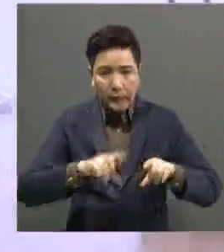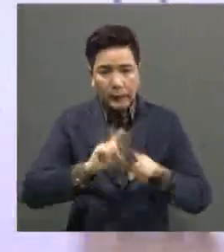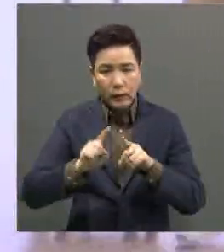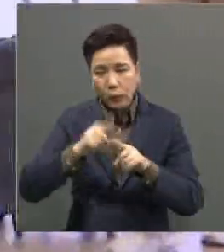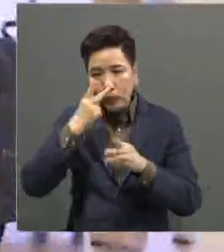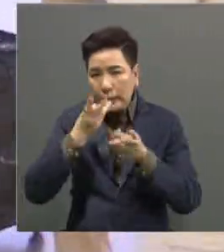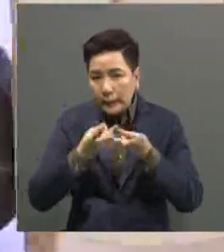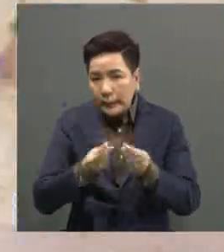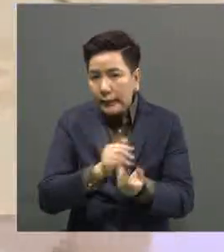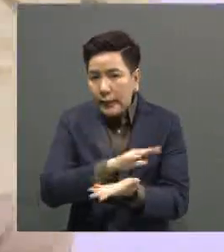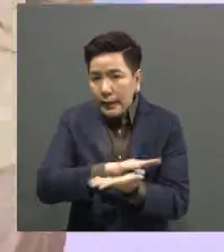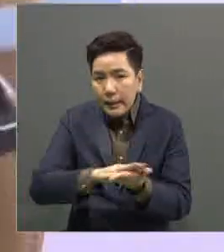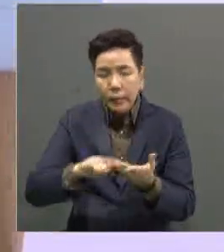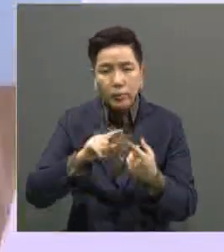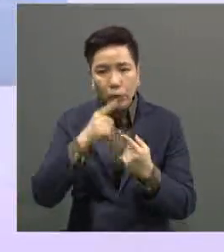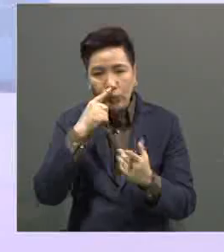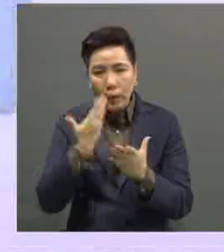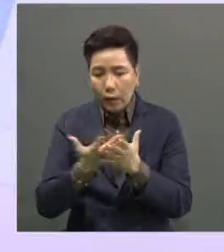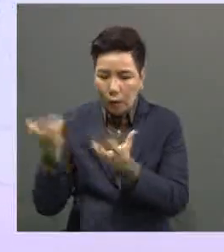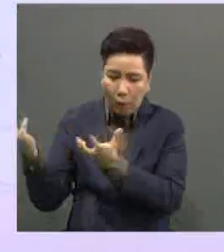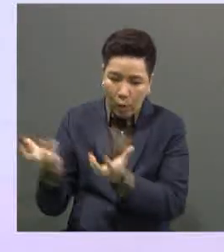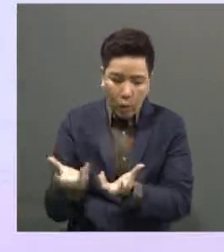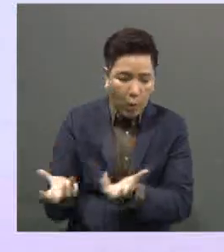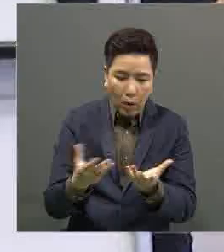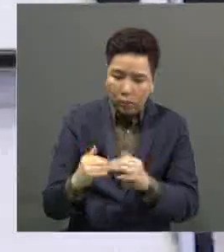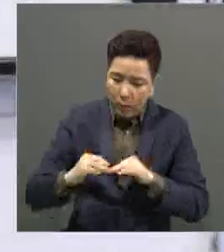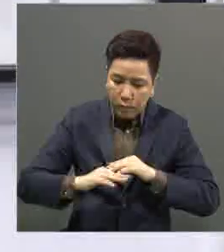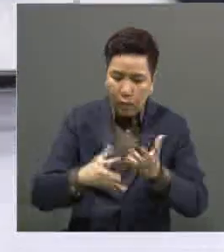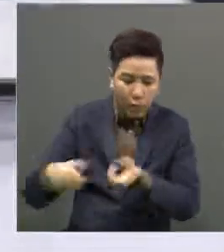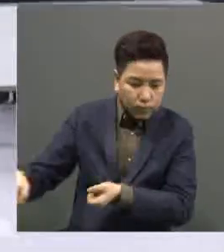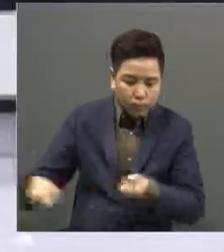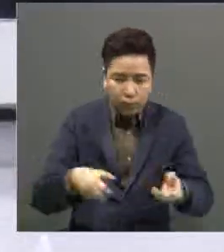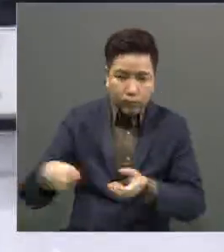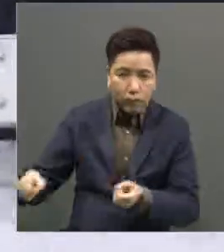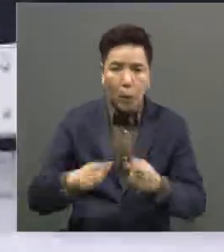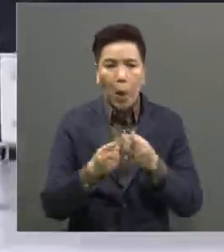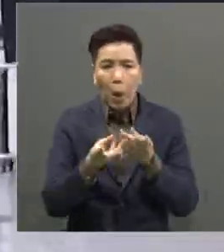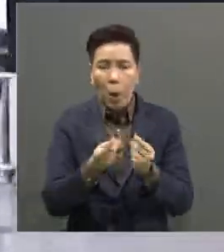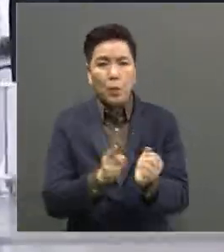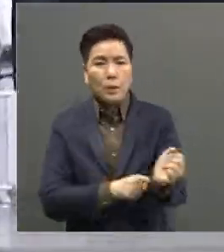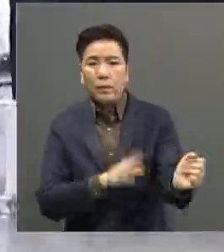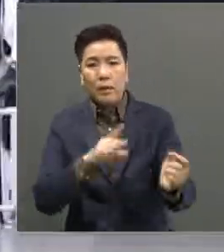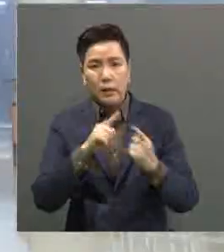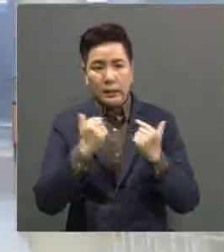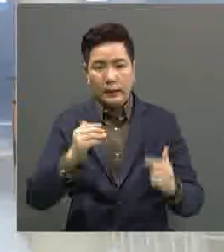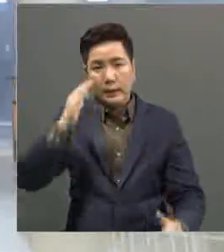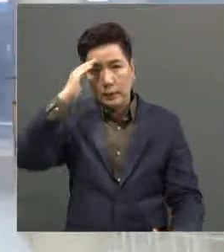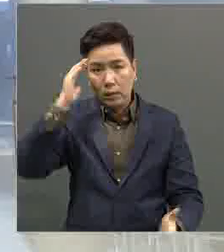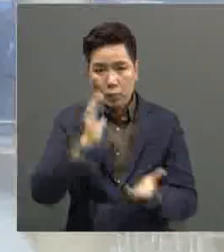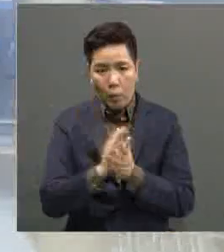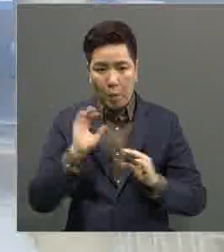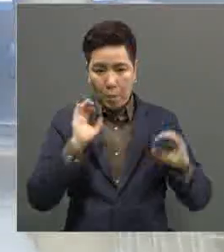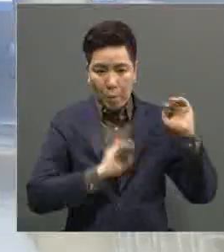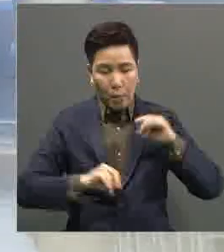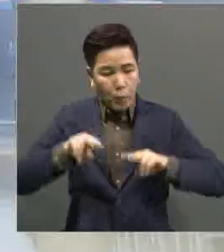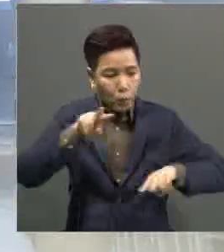ให้ราบรื่นทั้งการโหลดกระเป๋าการรับกระเป๋าสายพันต่างๆรวดเร็วตรงเวลาถูกต้องที่สำคัญตำรวจที่ดูแลความปลอดภัย